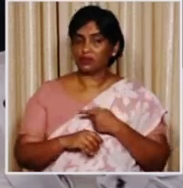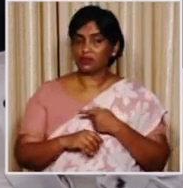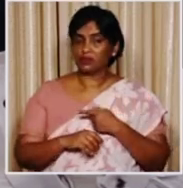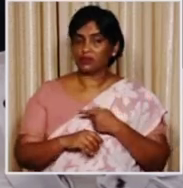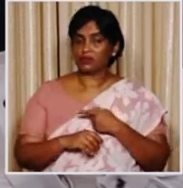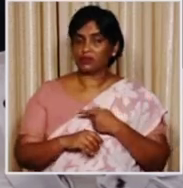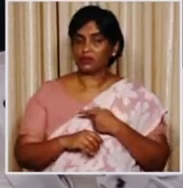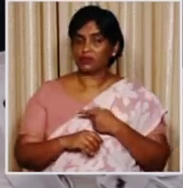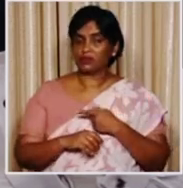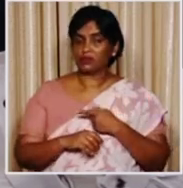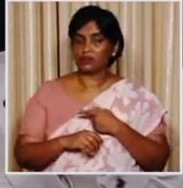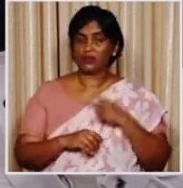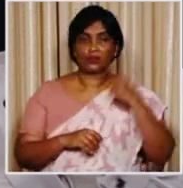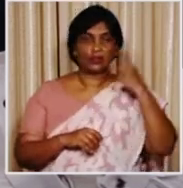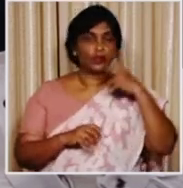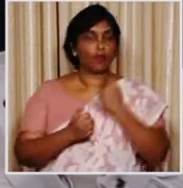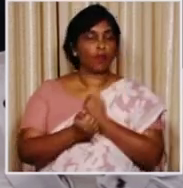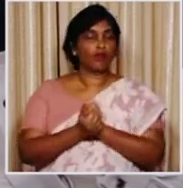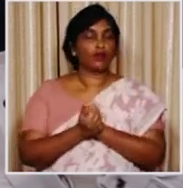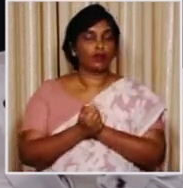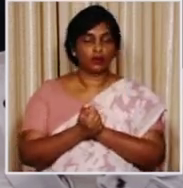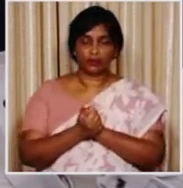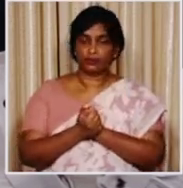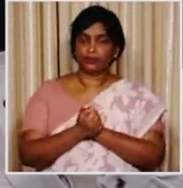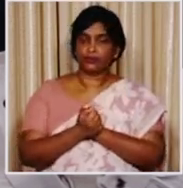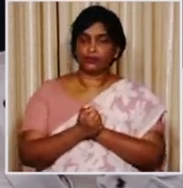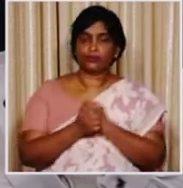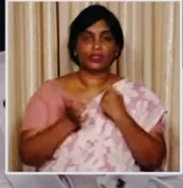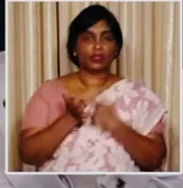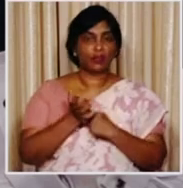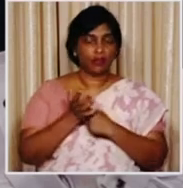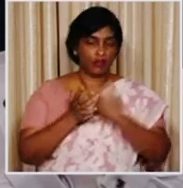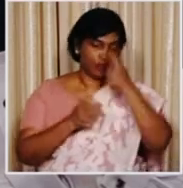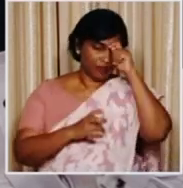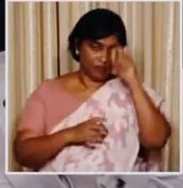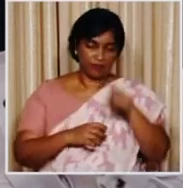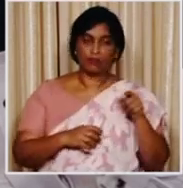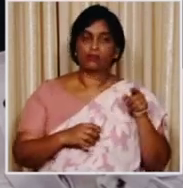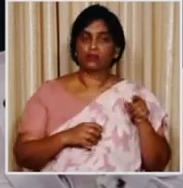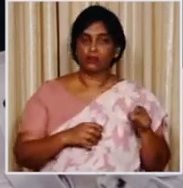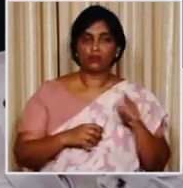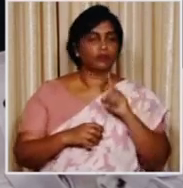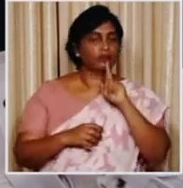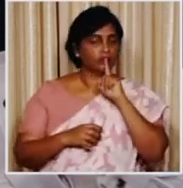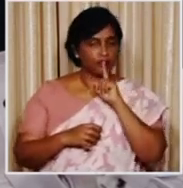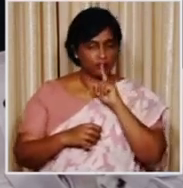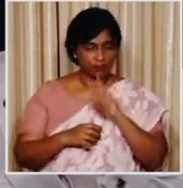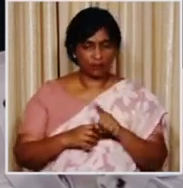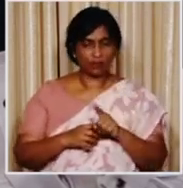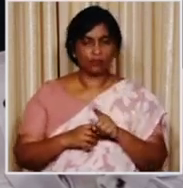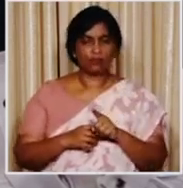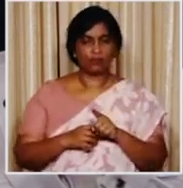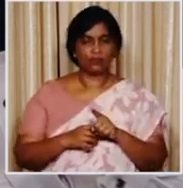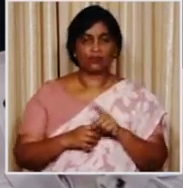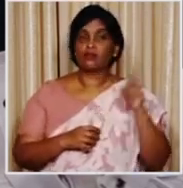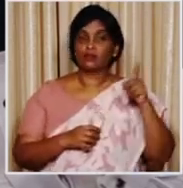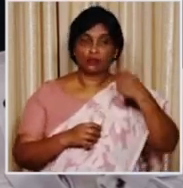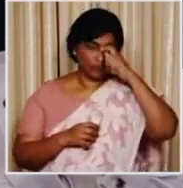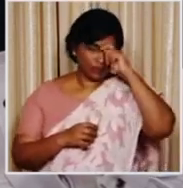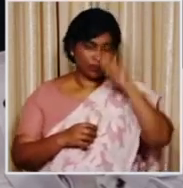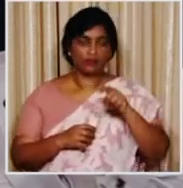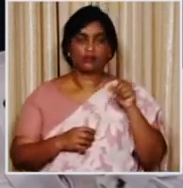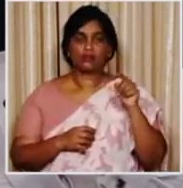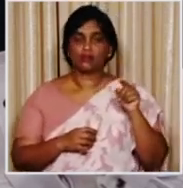මේ නියෝජ්‍ය පොලිස්පති රවි සෙනවිරත්න මැතිතුමා කතා කරද්දී එතුමා ඉතින්